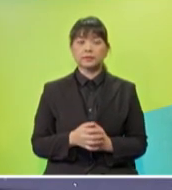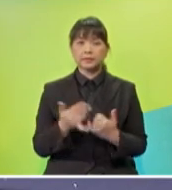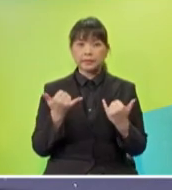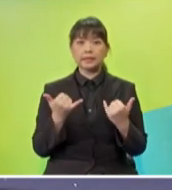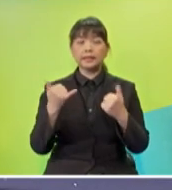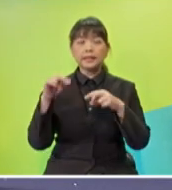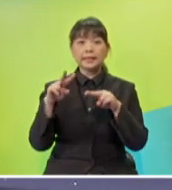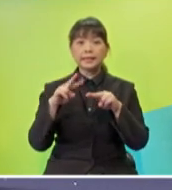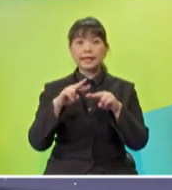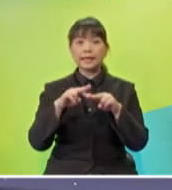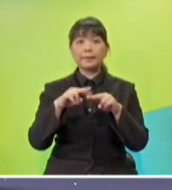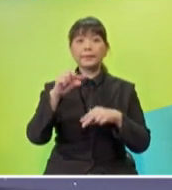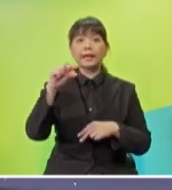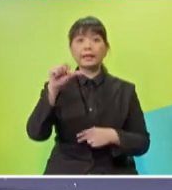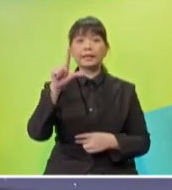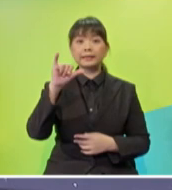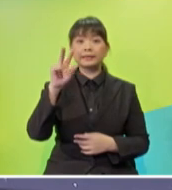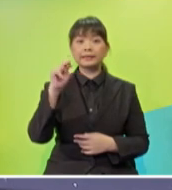garam kalian